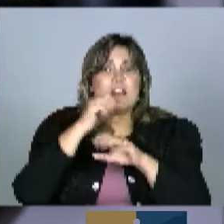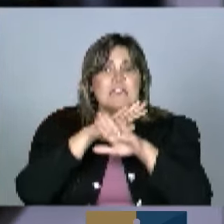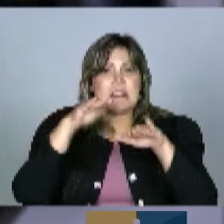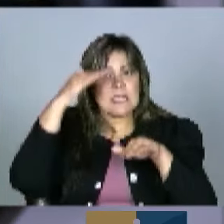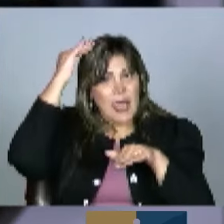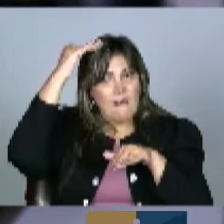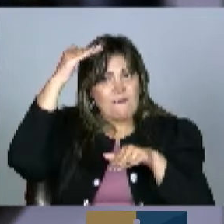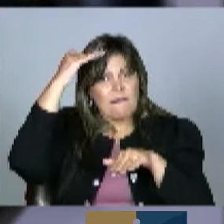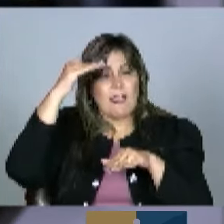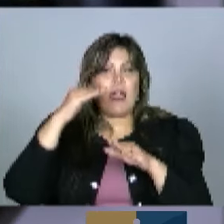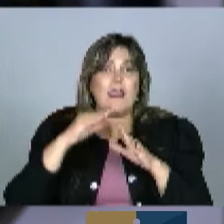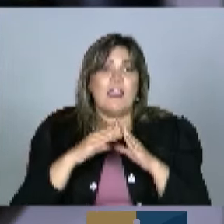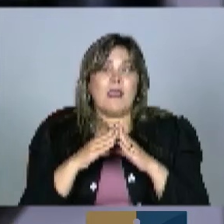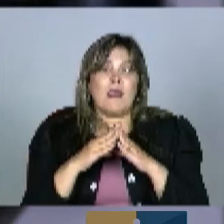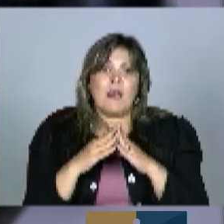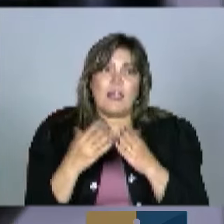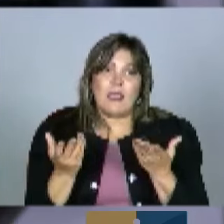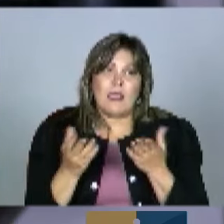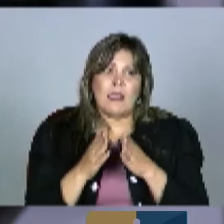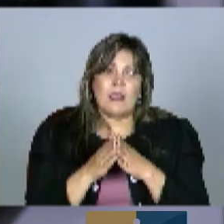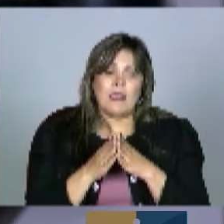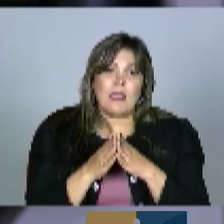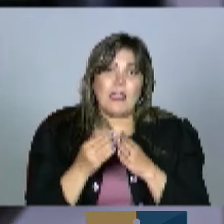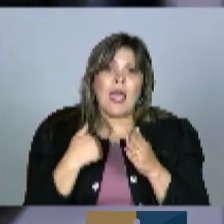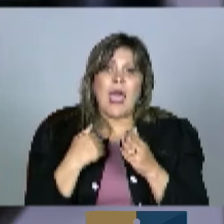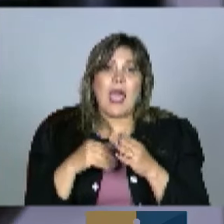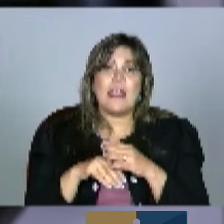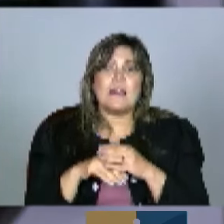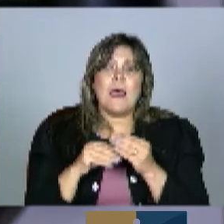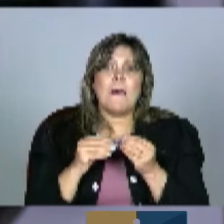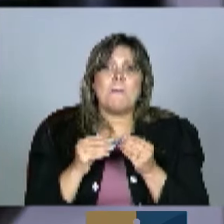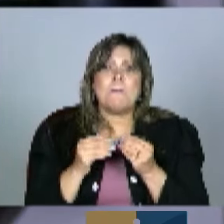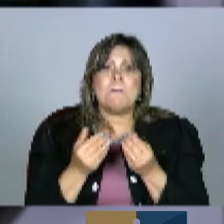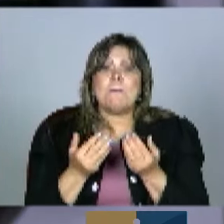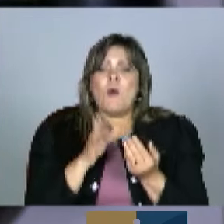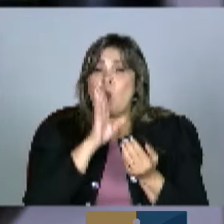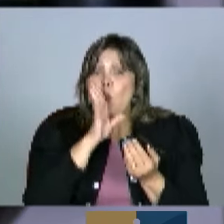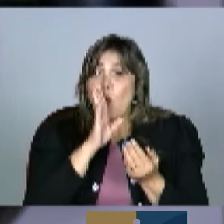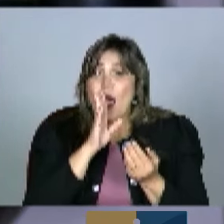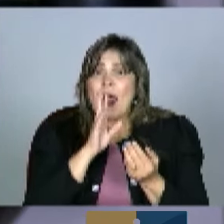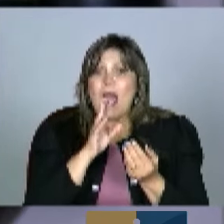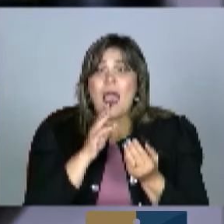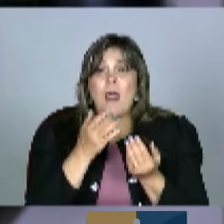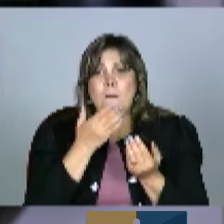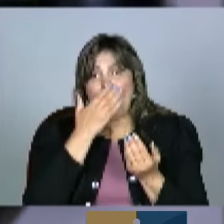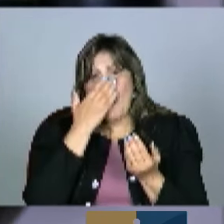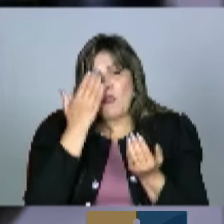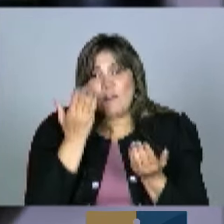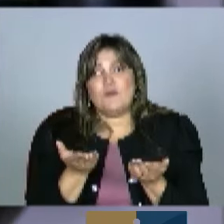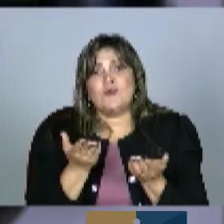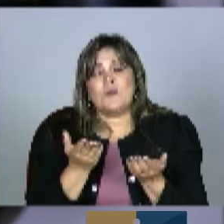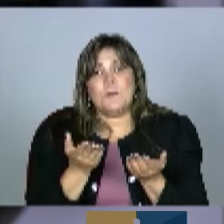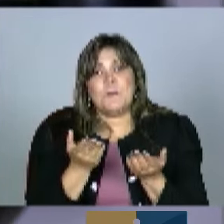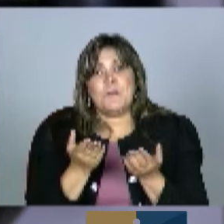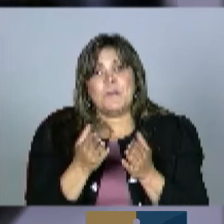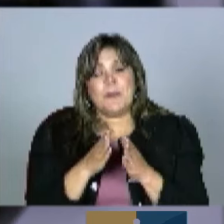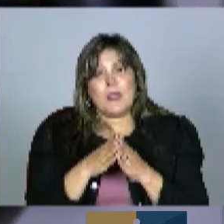الكالون بتاعنا عشان الكروسون من الشق ام انا ما معيش اي حاجه تسبت باوراقي ماديش بس انا معايا طاقم باحتياجات